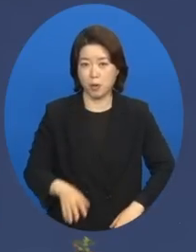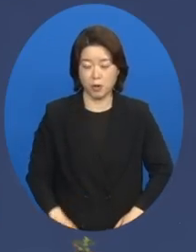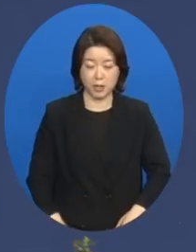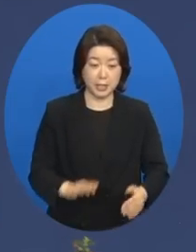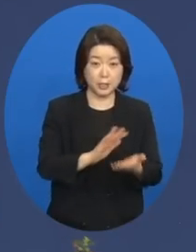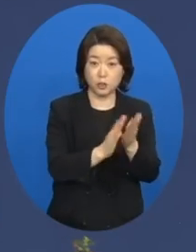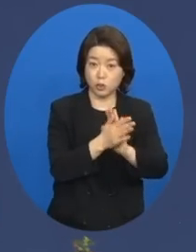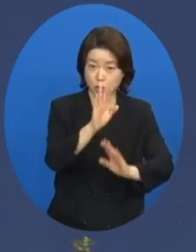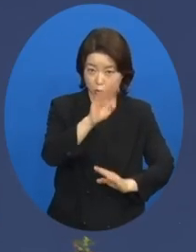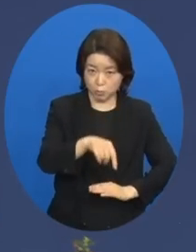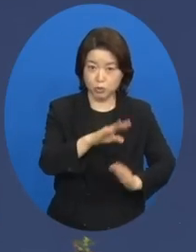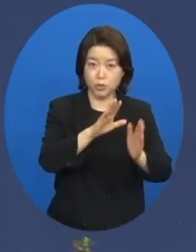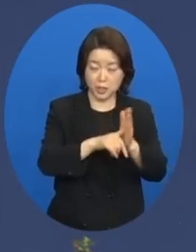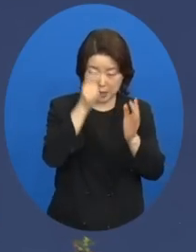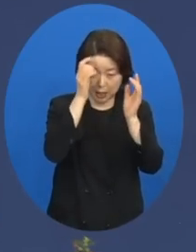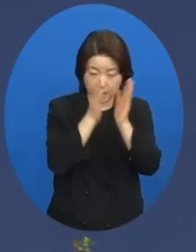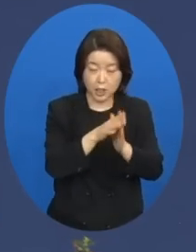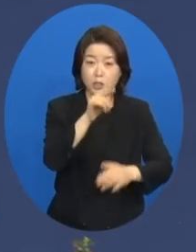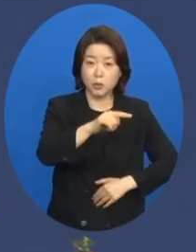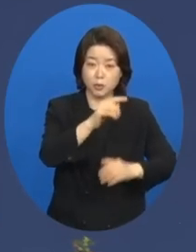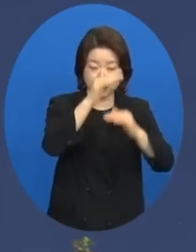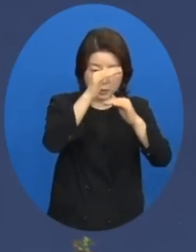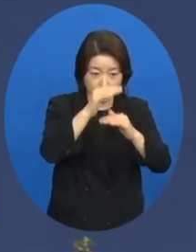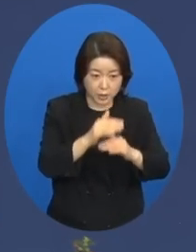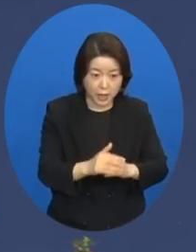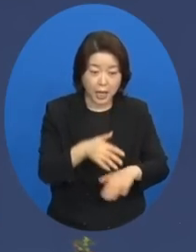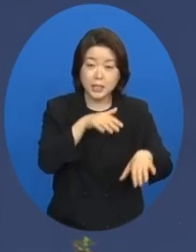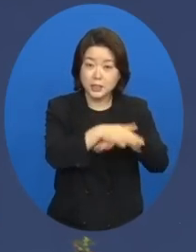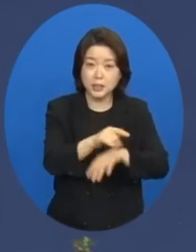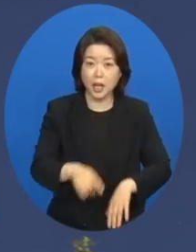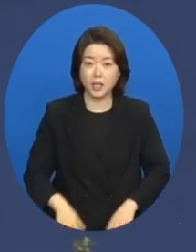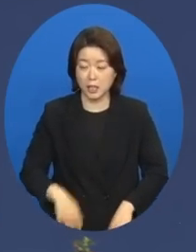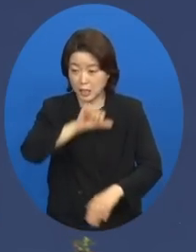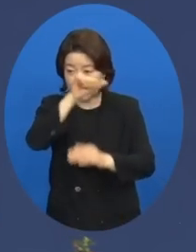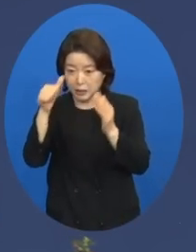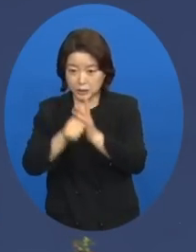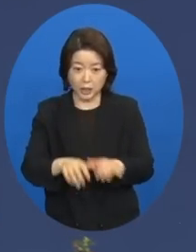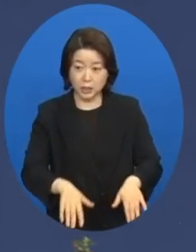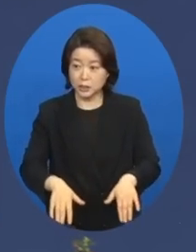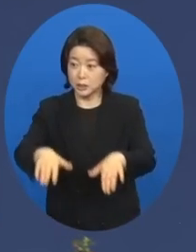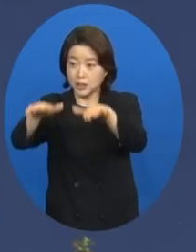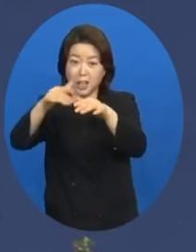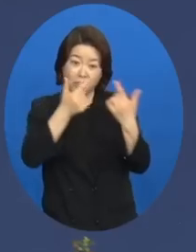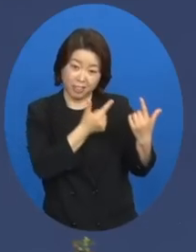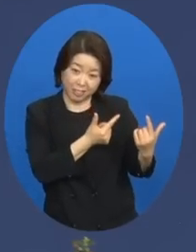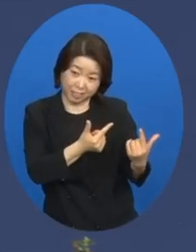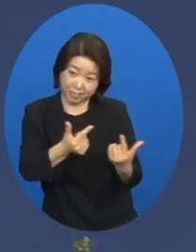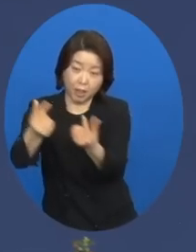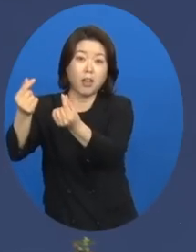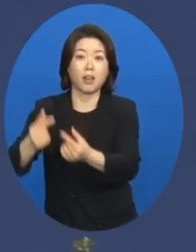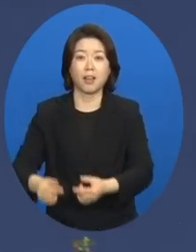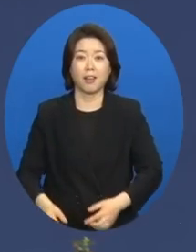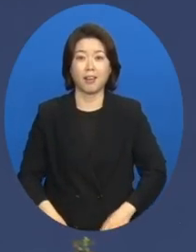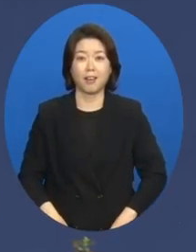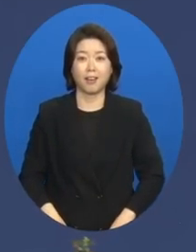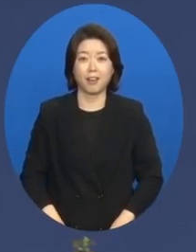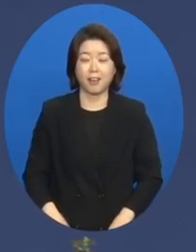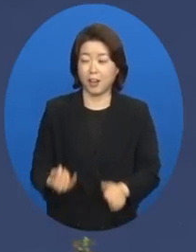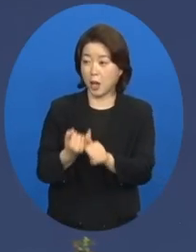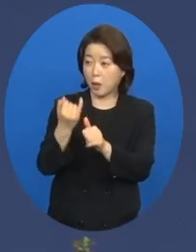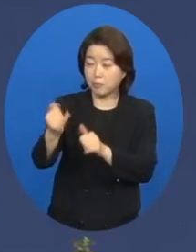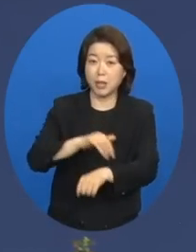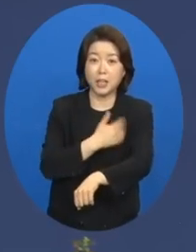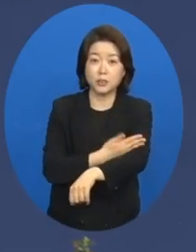때 기도를 하던 그 기도 그 스타일이 장로님이 돼서도 안 바뀌어. 그러니까 마누라